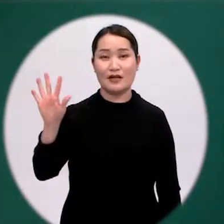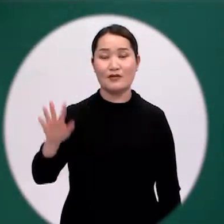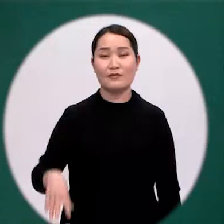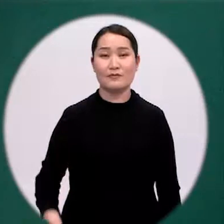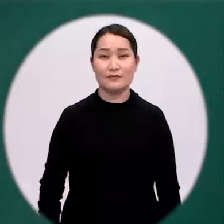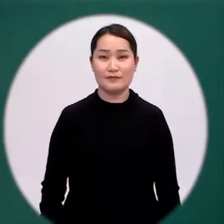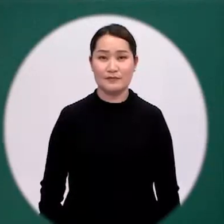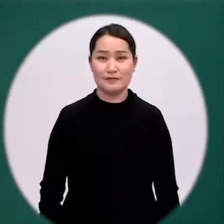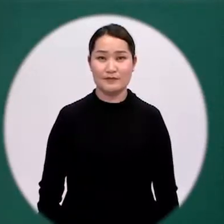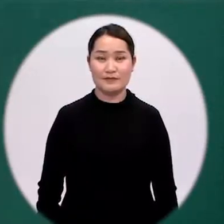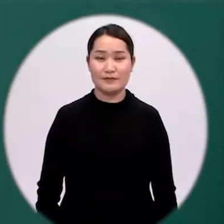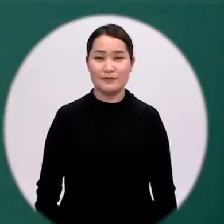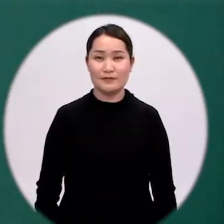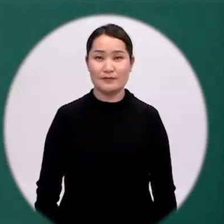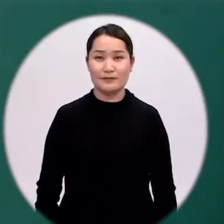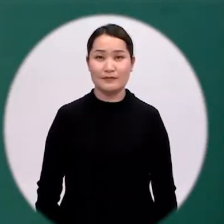25